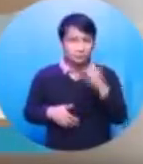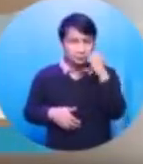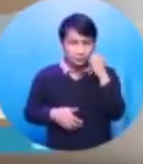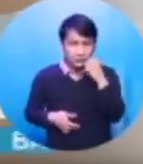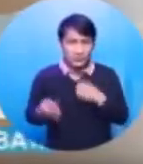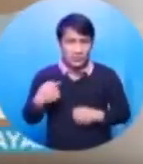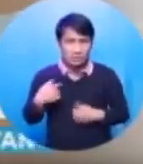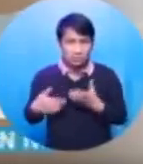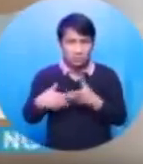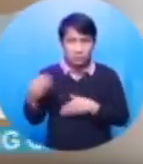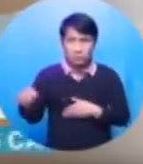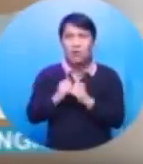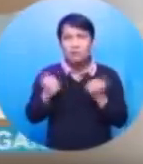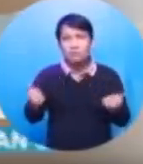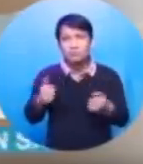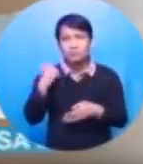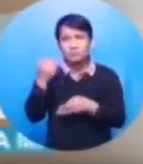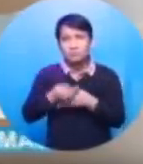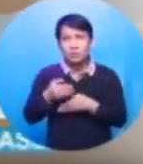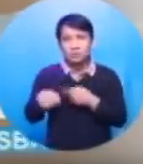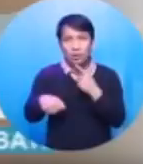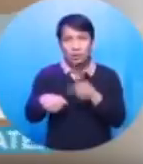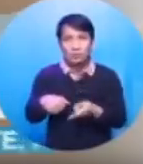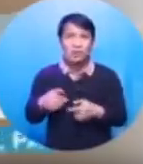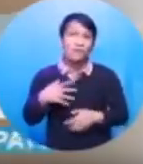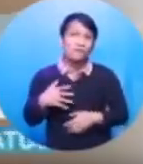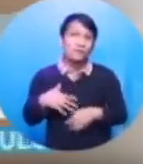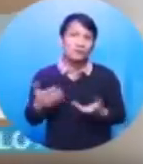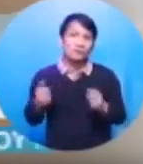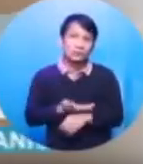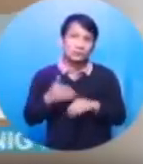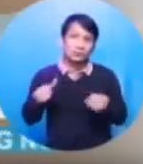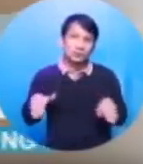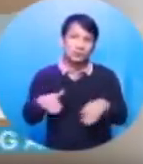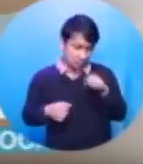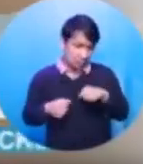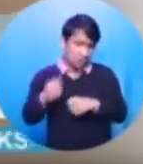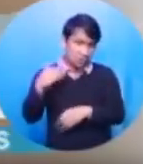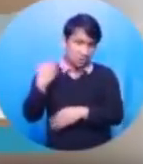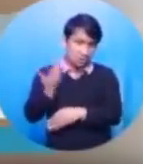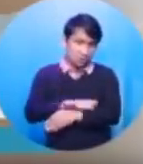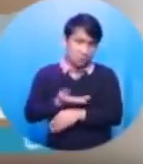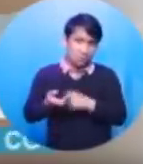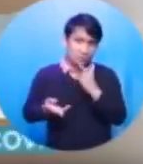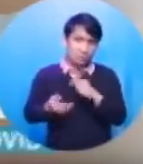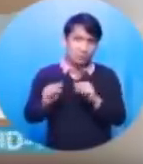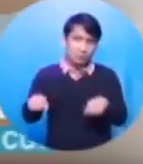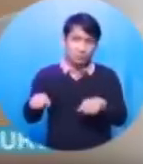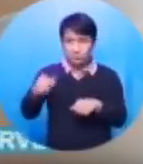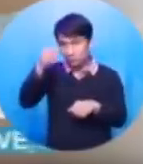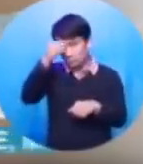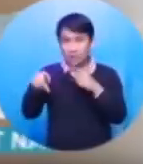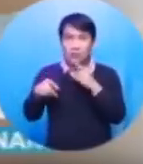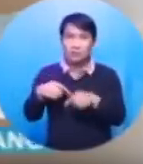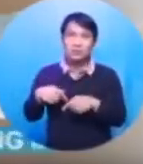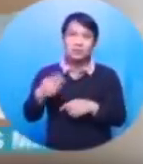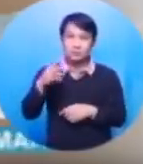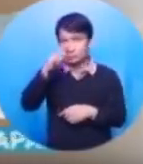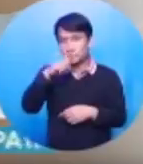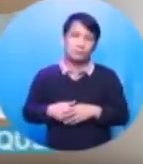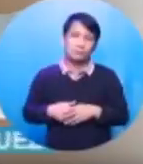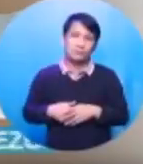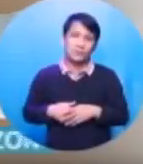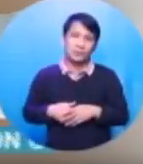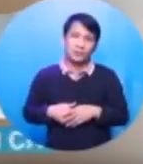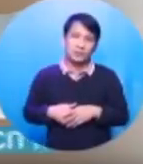sir. Paano lockdown na po? Tapos okay lang sana kung wala kong kasamang anak. May anak ka? May yung ampun po namin. Ilang taon? 4 years old